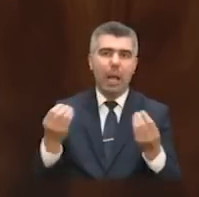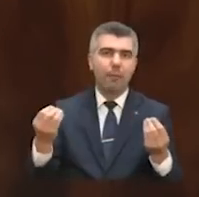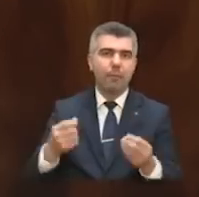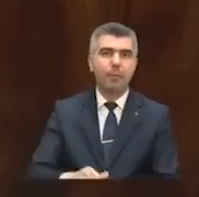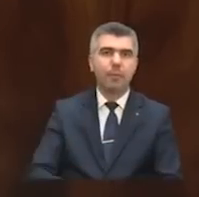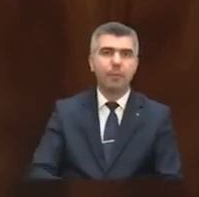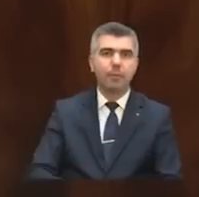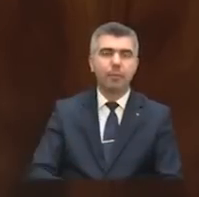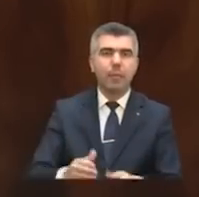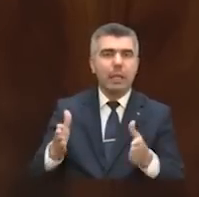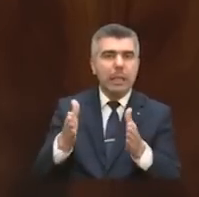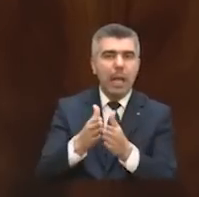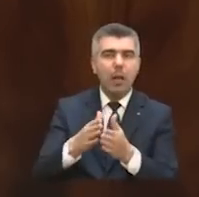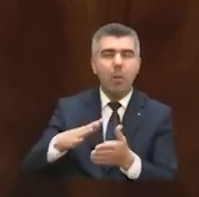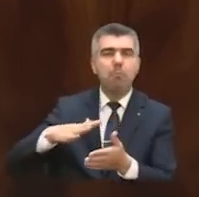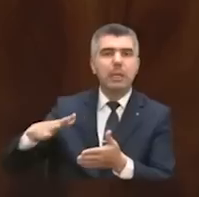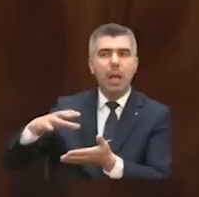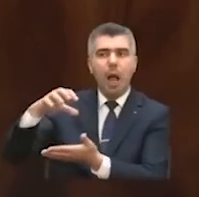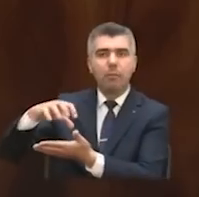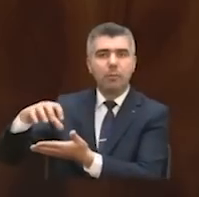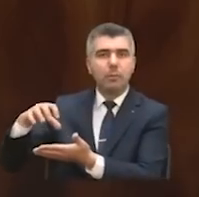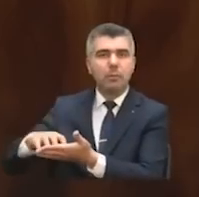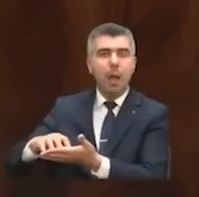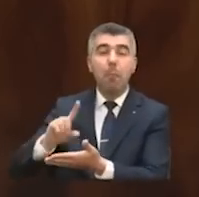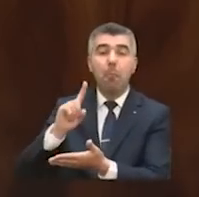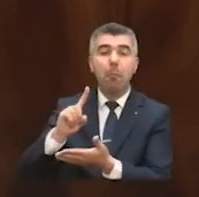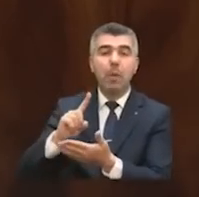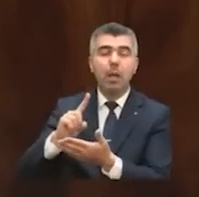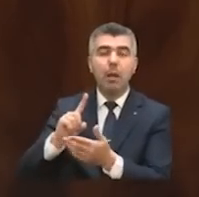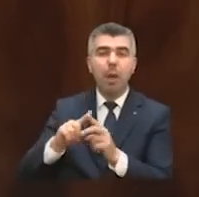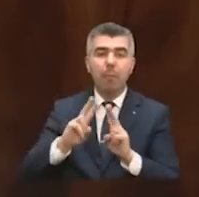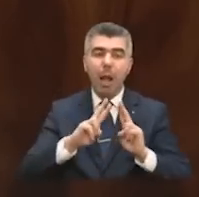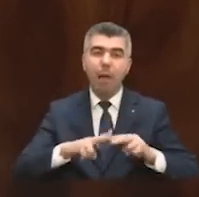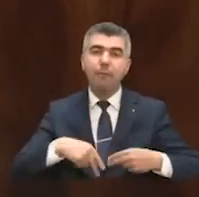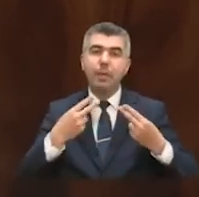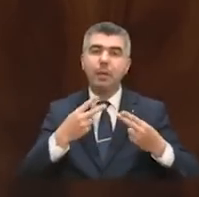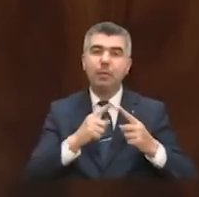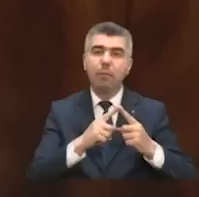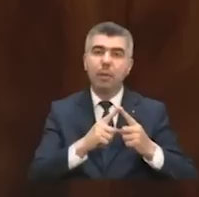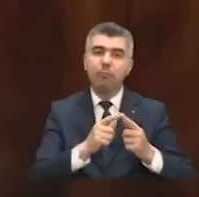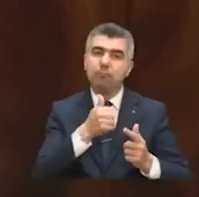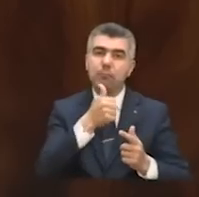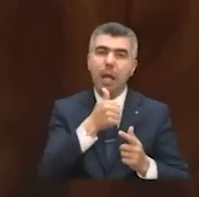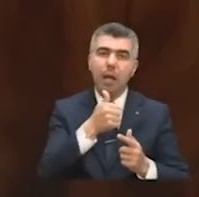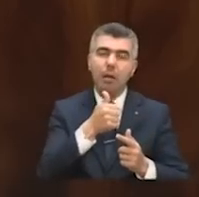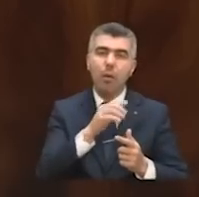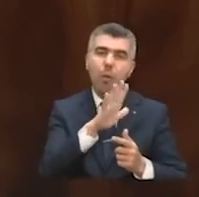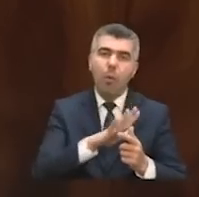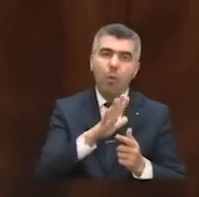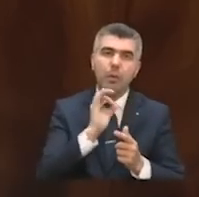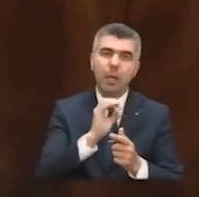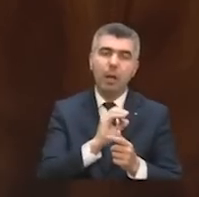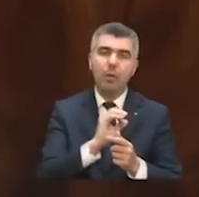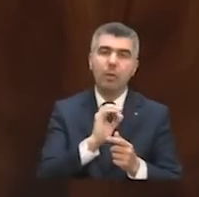في كليات صغيرة في كل المدن، ولكن الروح فينا هي الروح، فينا هي الجودة، الضمير الحي اللي لازم يتحلى